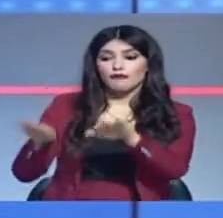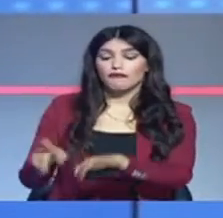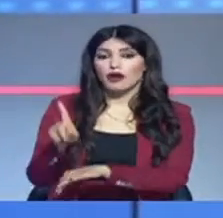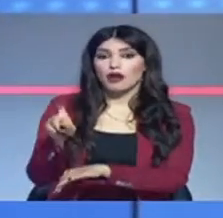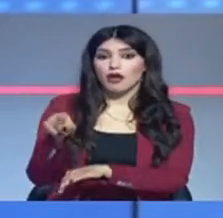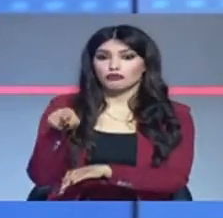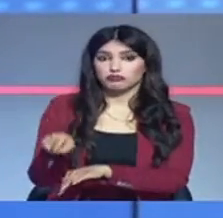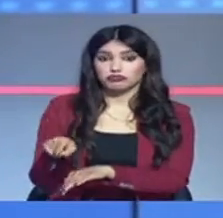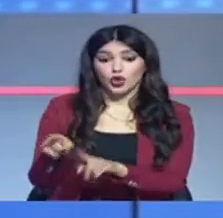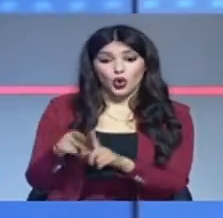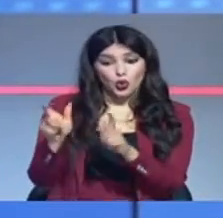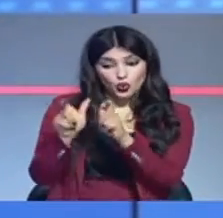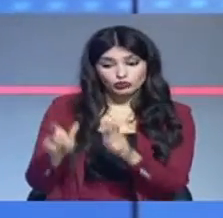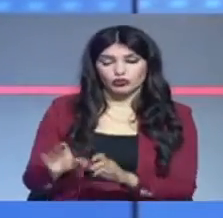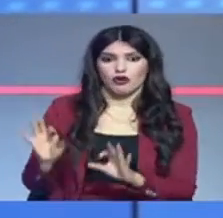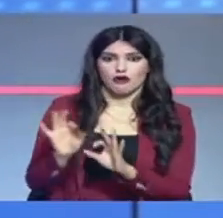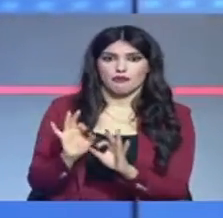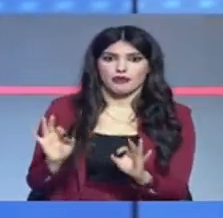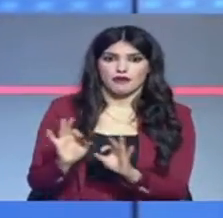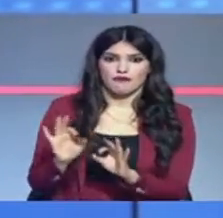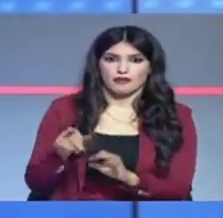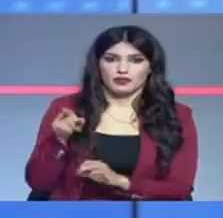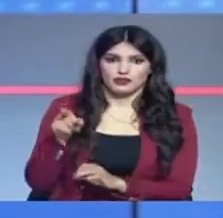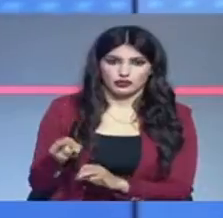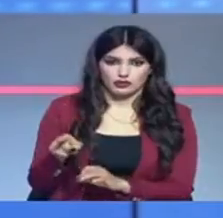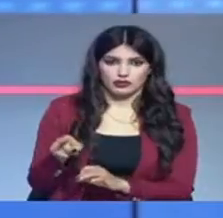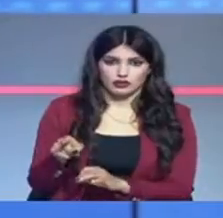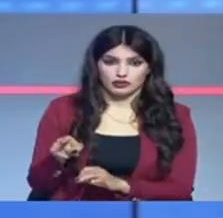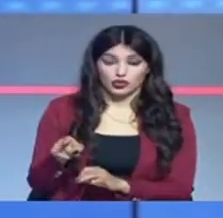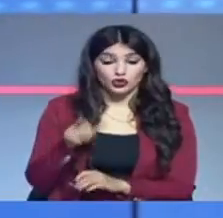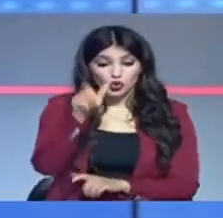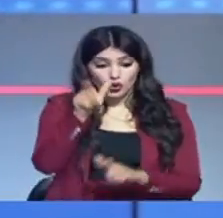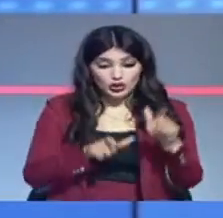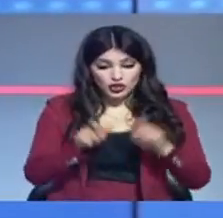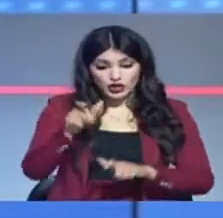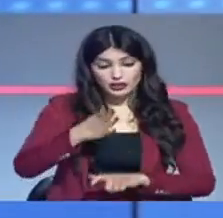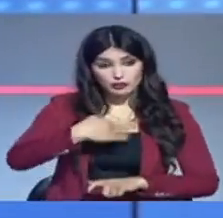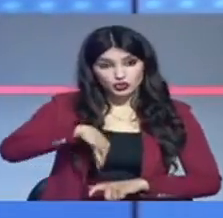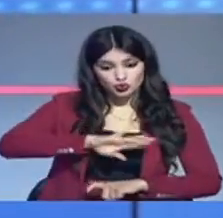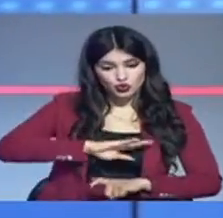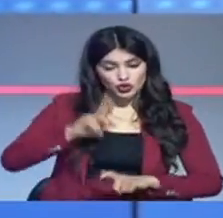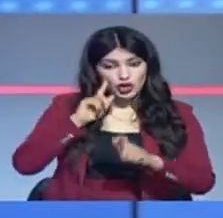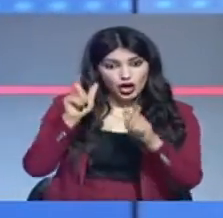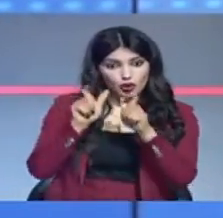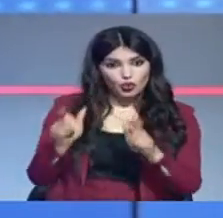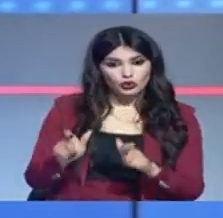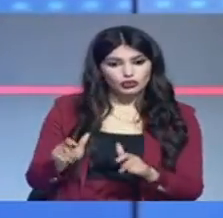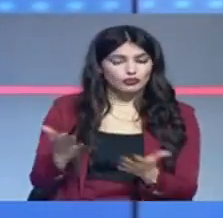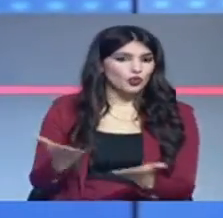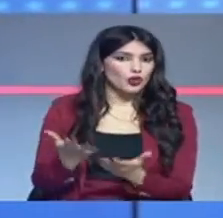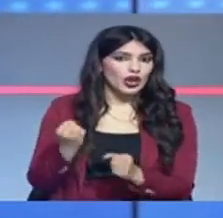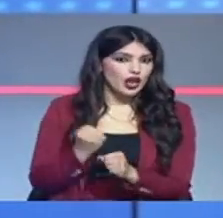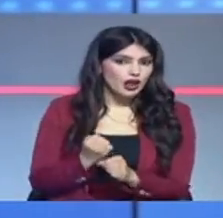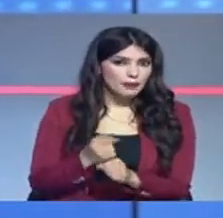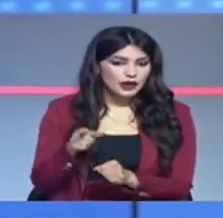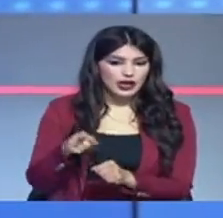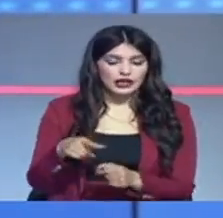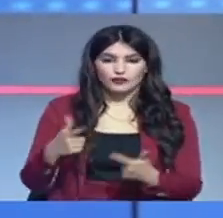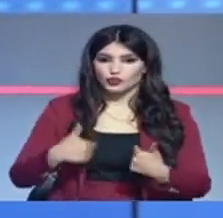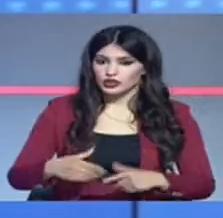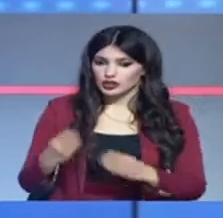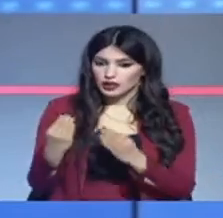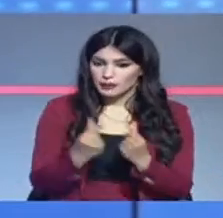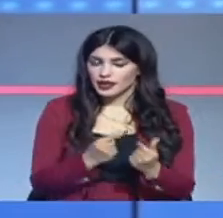ولا ادري ماذا تفعل اجهزه الرقابه سواء في العلاقه بوزاره الصحه او في او في علاقه وزاره البيئه اجهزه